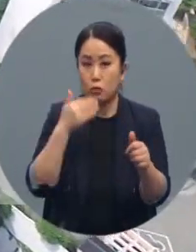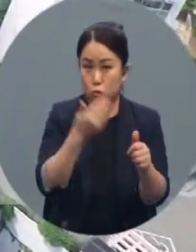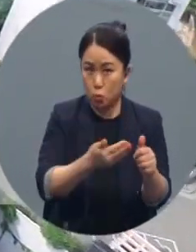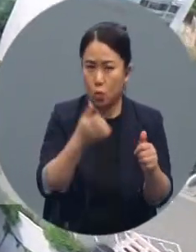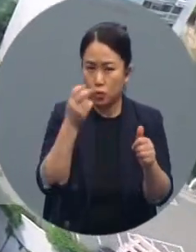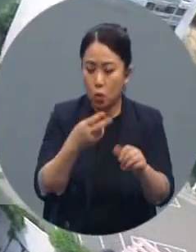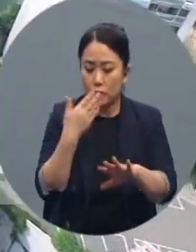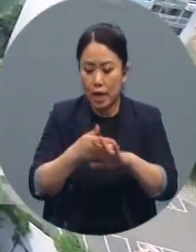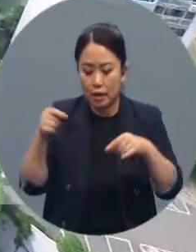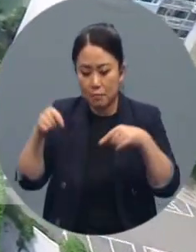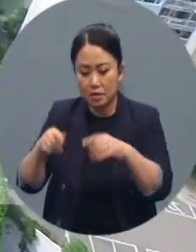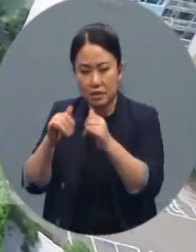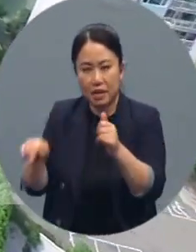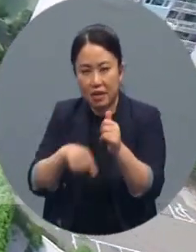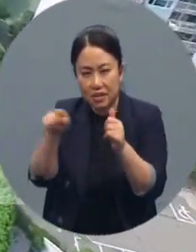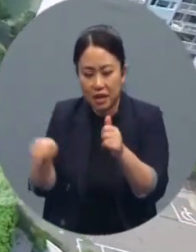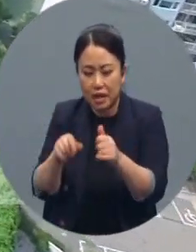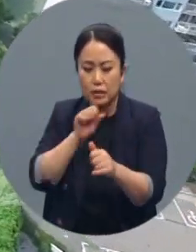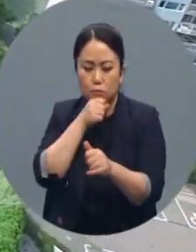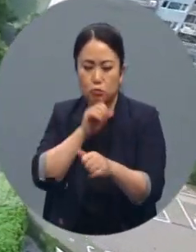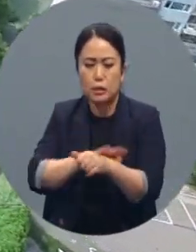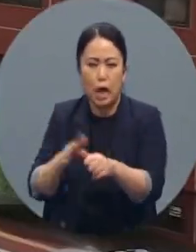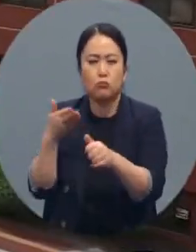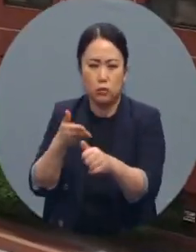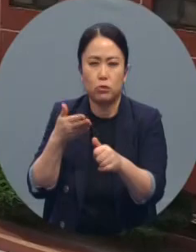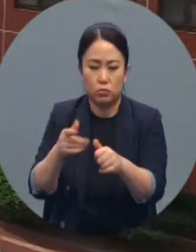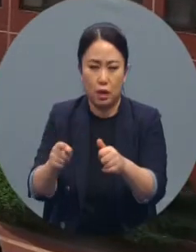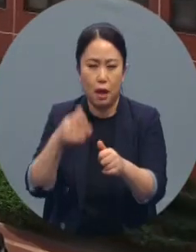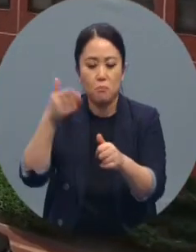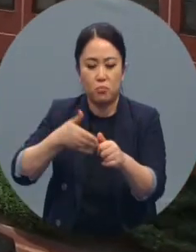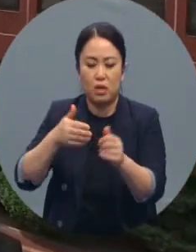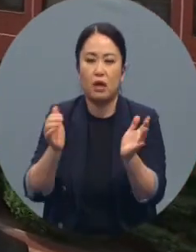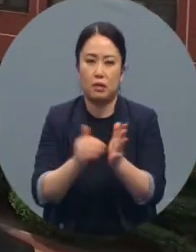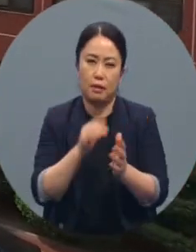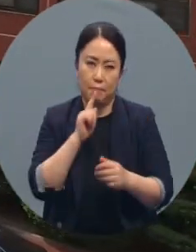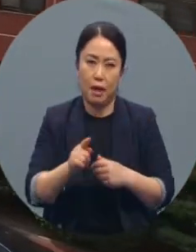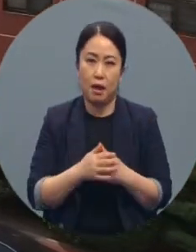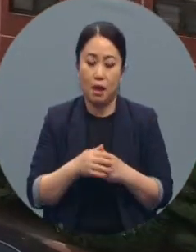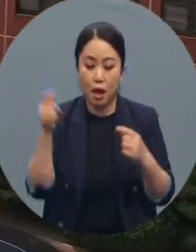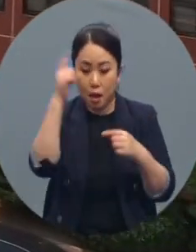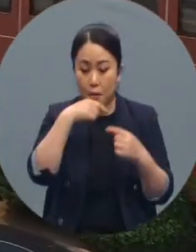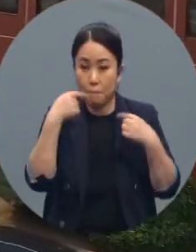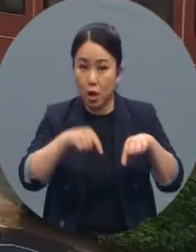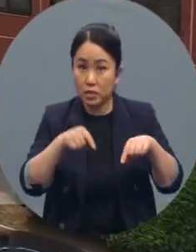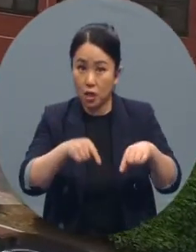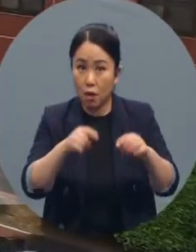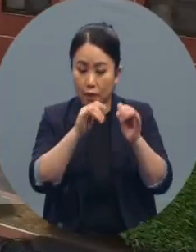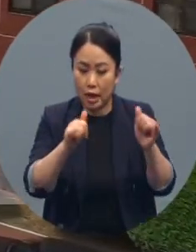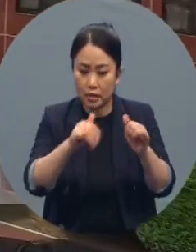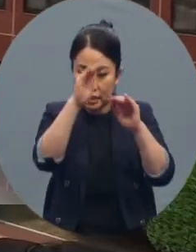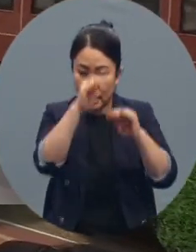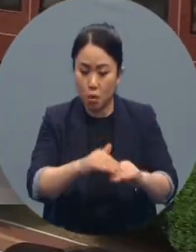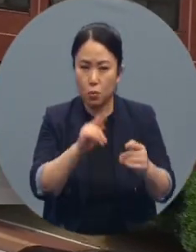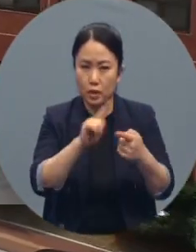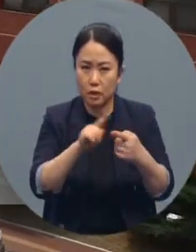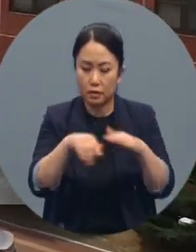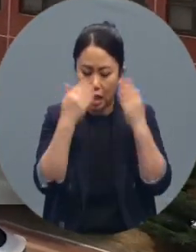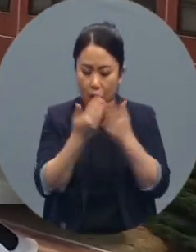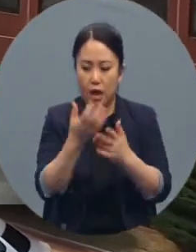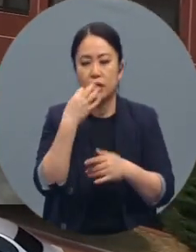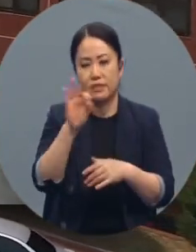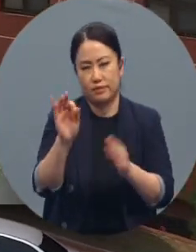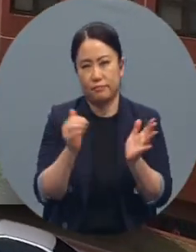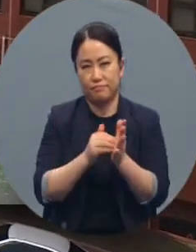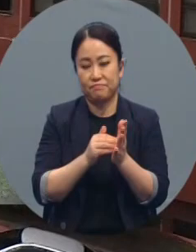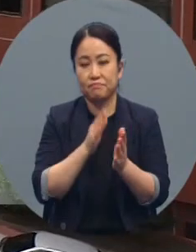면접관들에게도 점수를 잘 주게끔 유도했다는 겁니다. 이 면접관은 검찰 공소 사실에 대해 혐의를 대체로